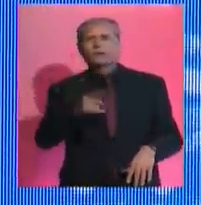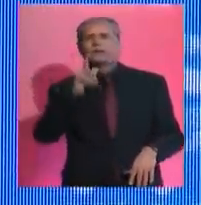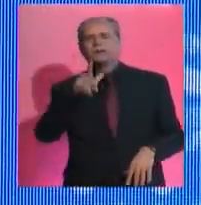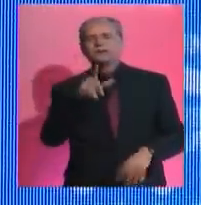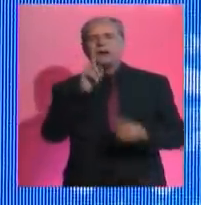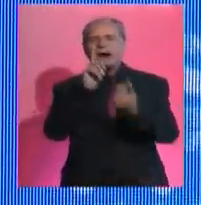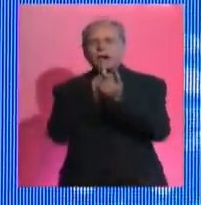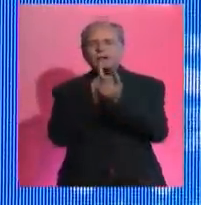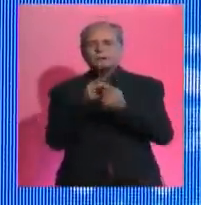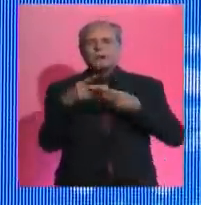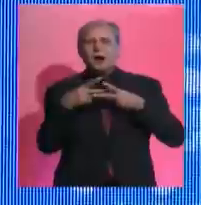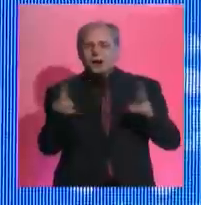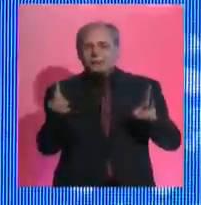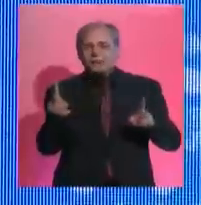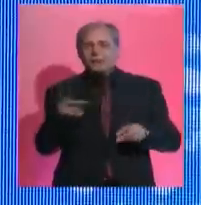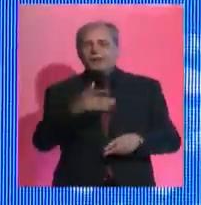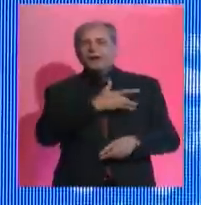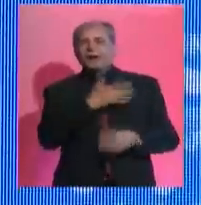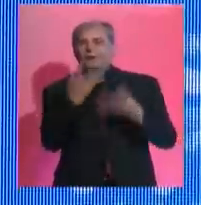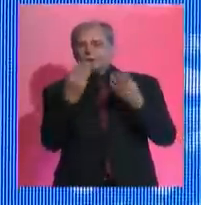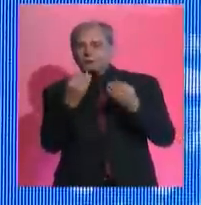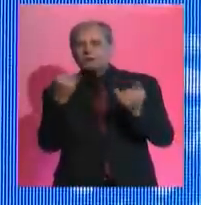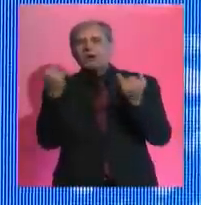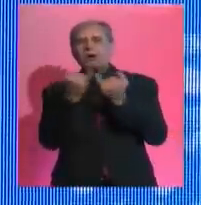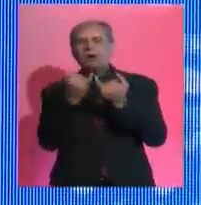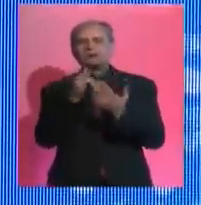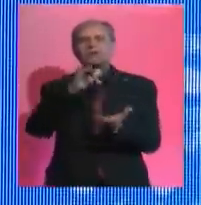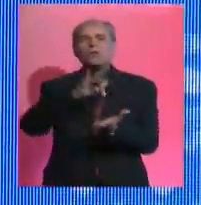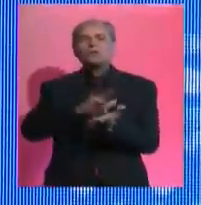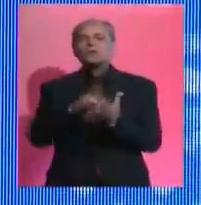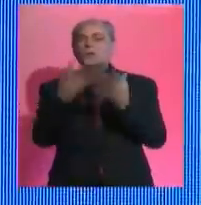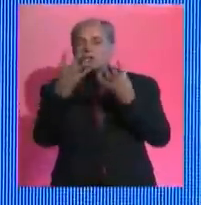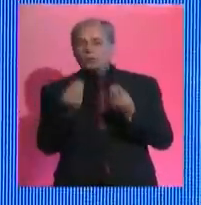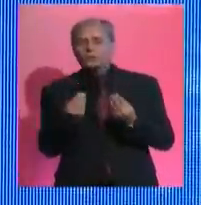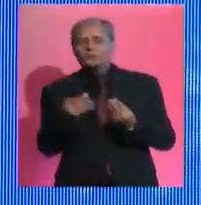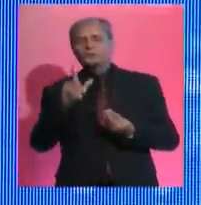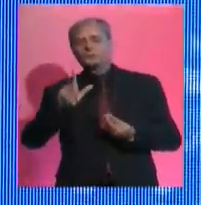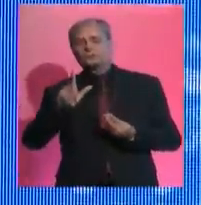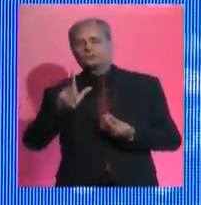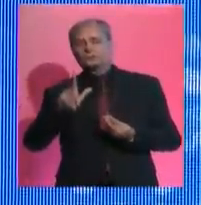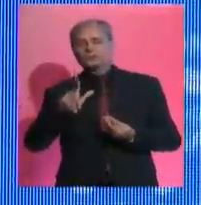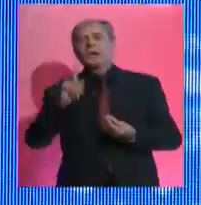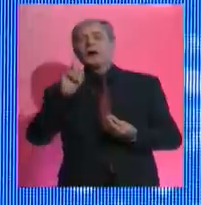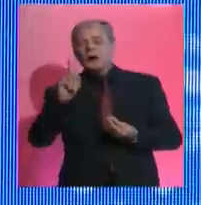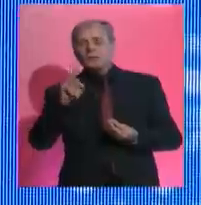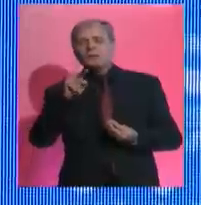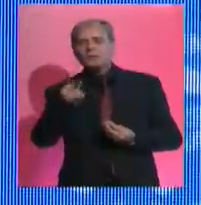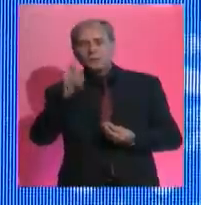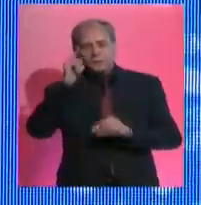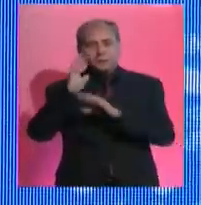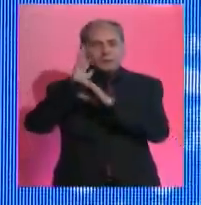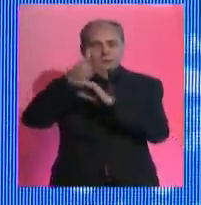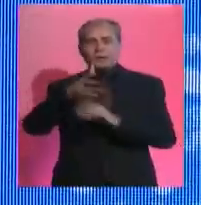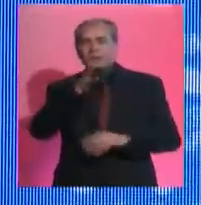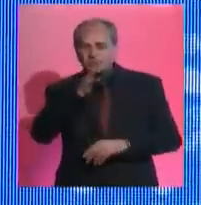karşılıklı bağışlama ve hoşgörüye dayanan bir kardeşlik ortamını oluşturan bir oluşturmalıyız ancak bunları